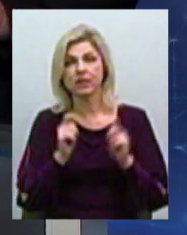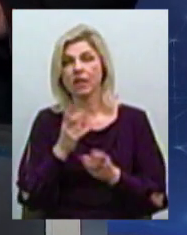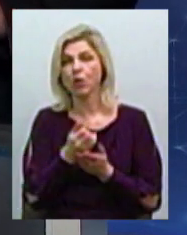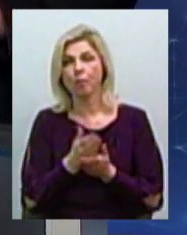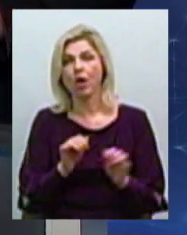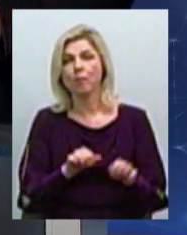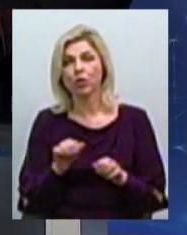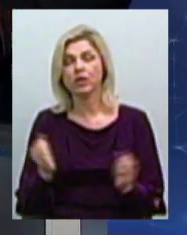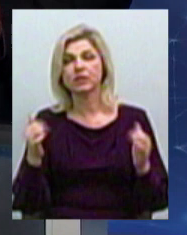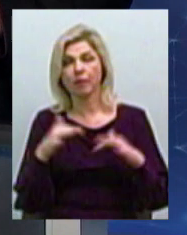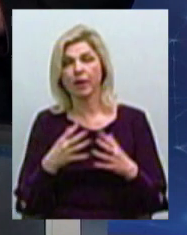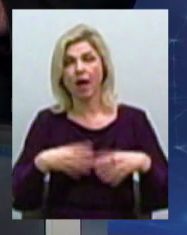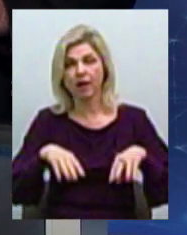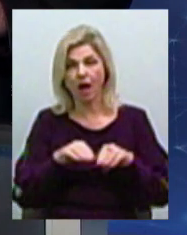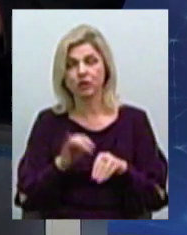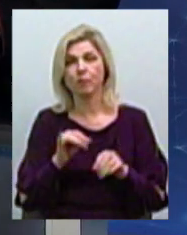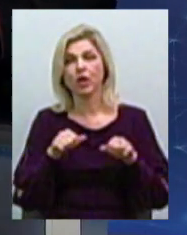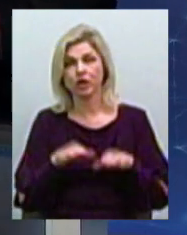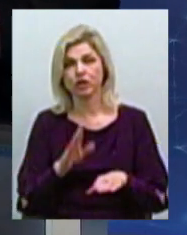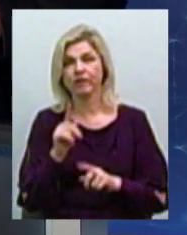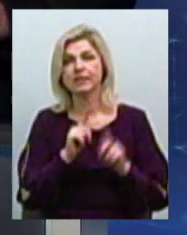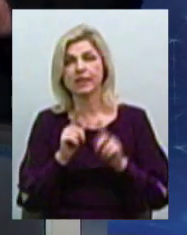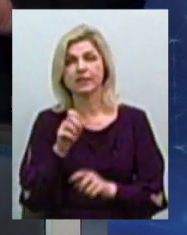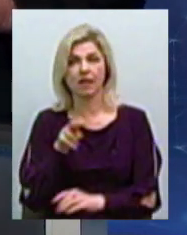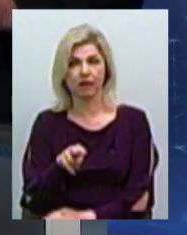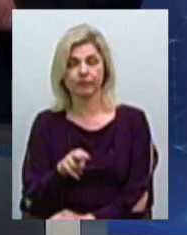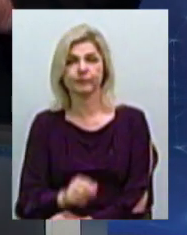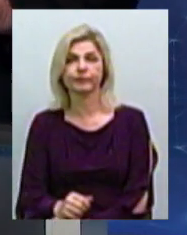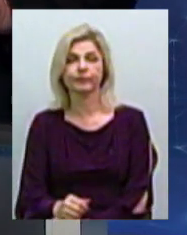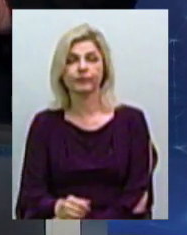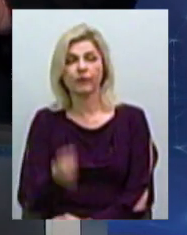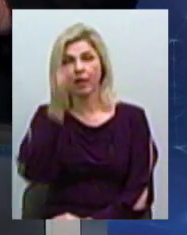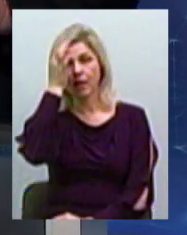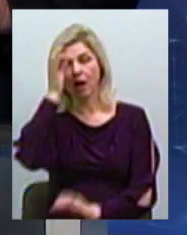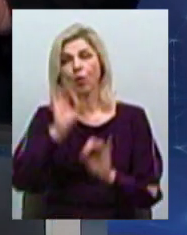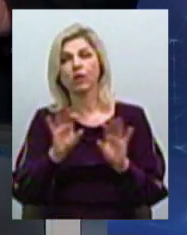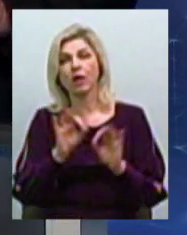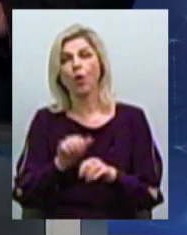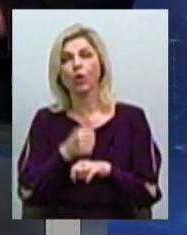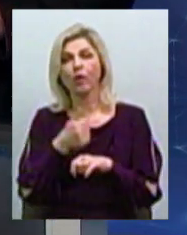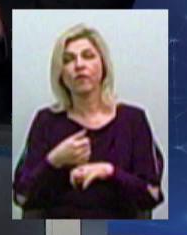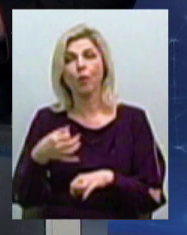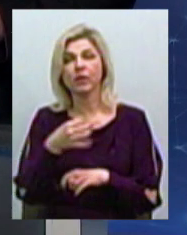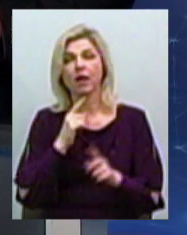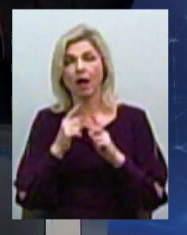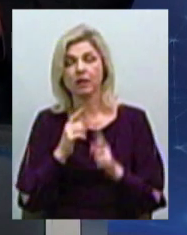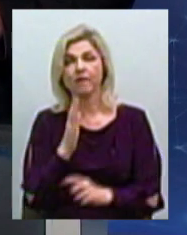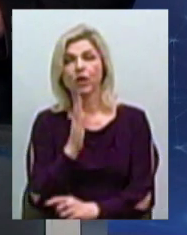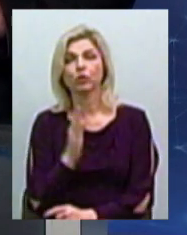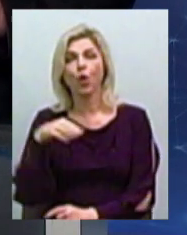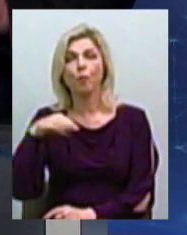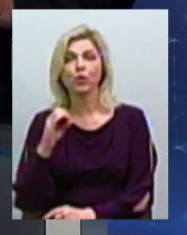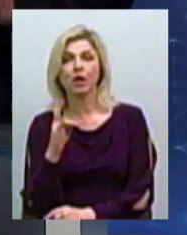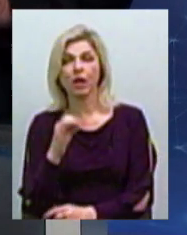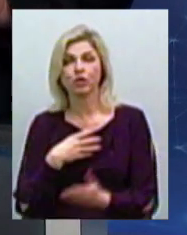можливість зібратися усім разом та прийняти рішення у сесійній залі. Кінець цитати. Нагадаємо, голова обласної ради Вікторія Москаленко своїм розпорядженням